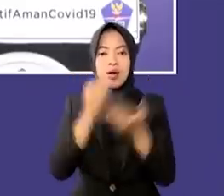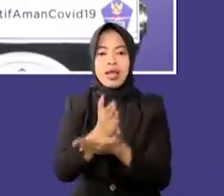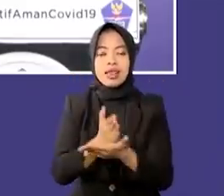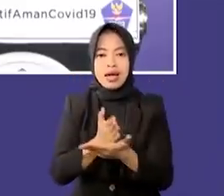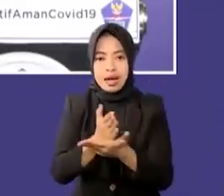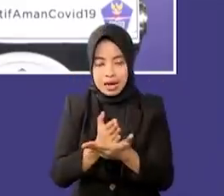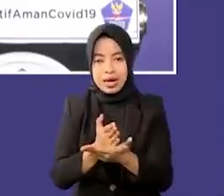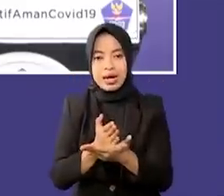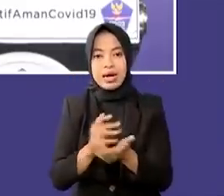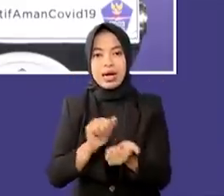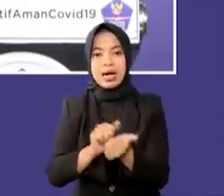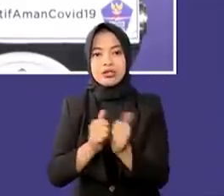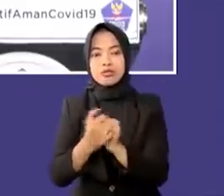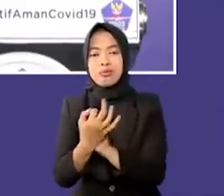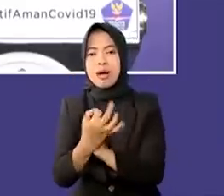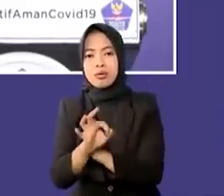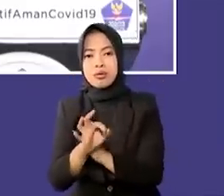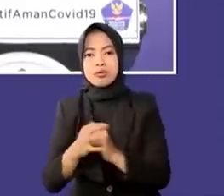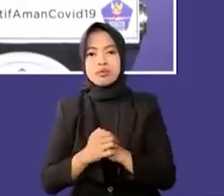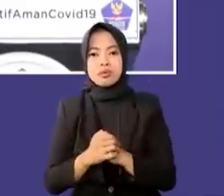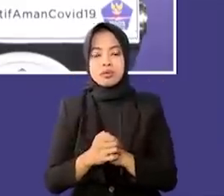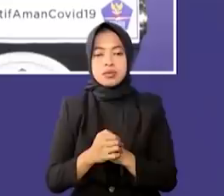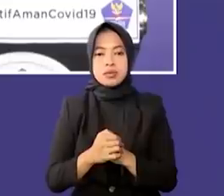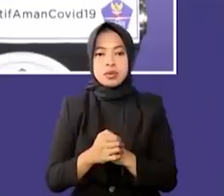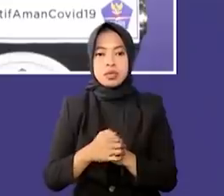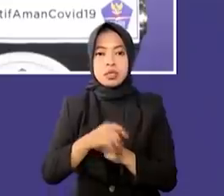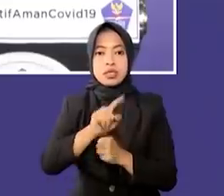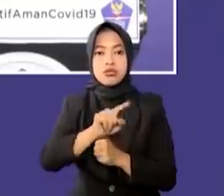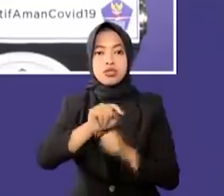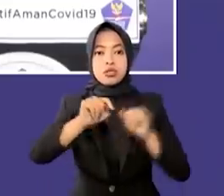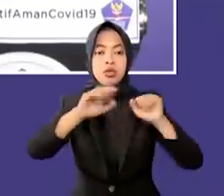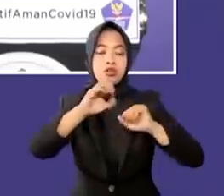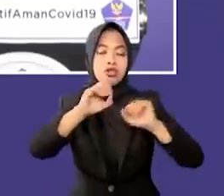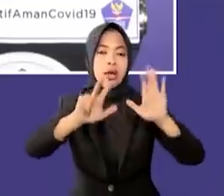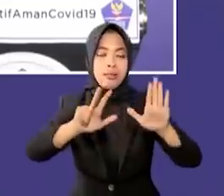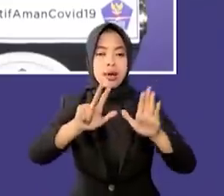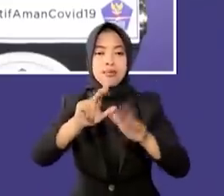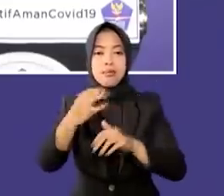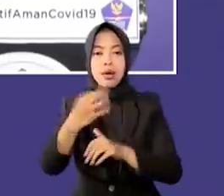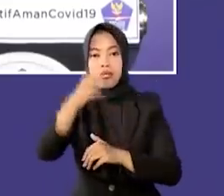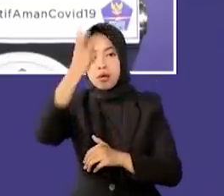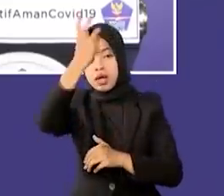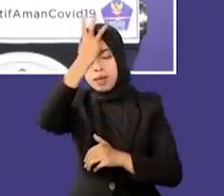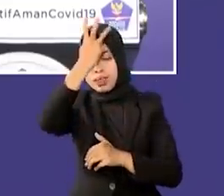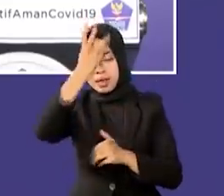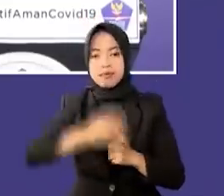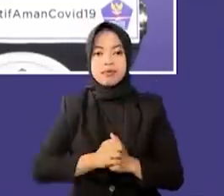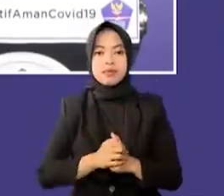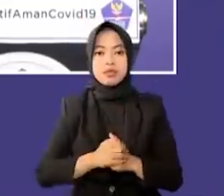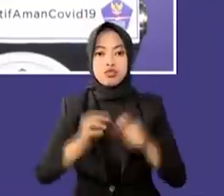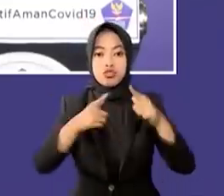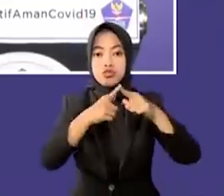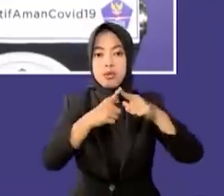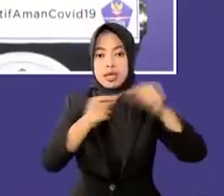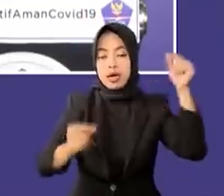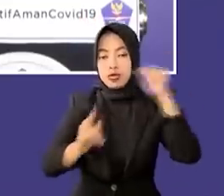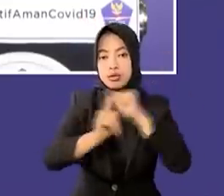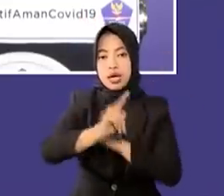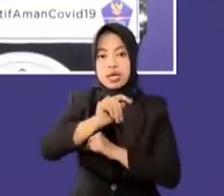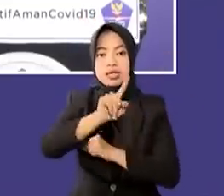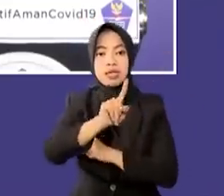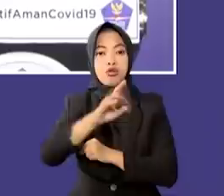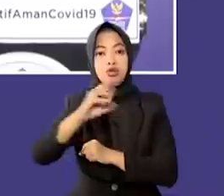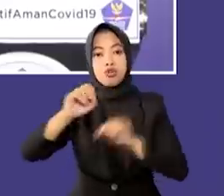120 kasus baru dengan 30 sembuh Kalimantan Selatan 108 kasus baru dengan 23 sembuh Sumatera Utara